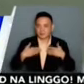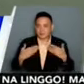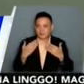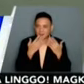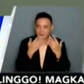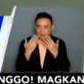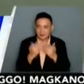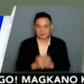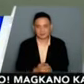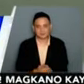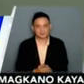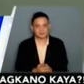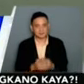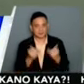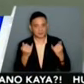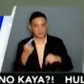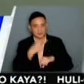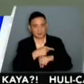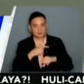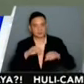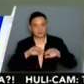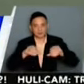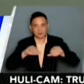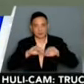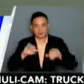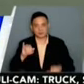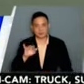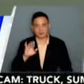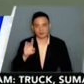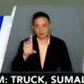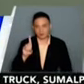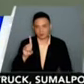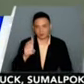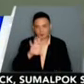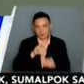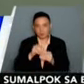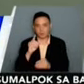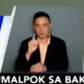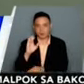ngayong araw ang Pinoy swimmer na si Jarod Hatch sa 100-meter butterfly heats.